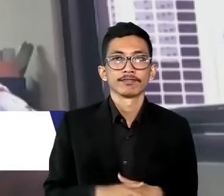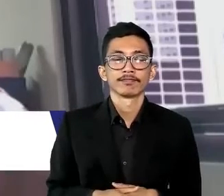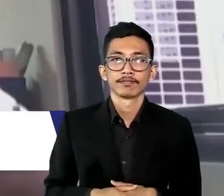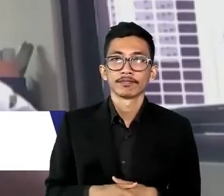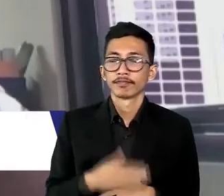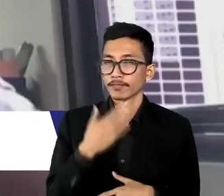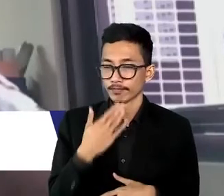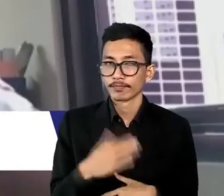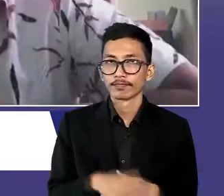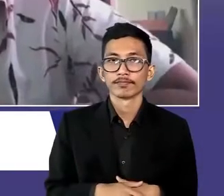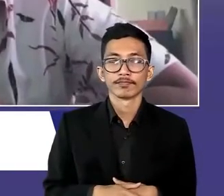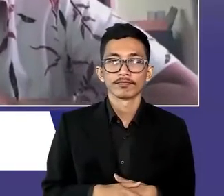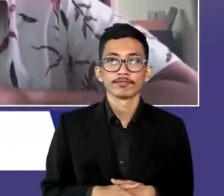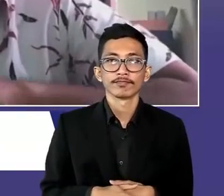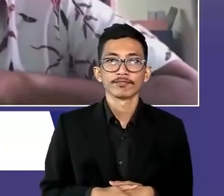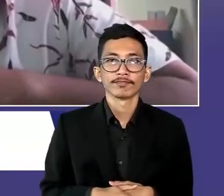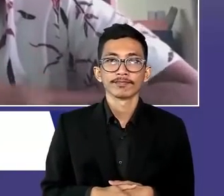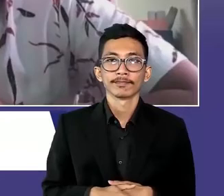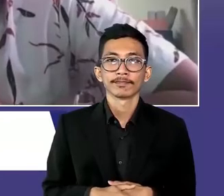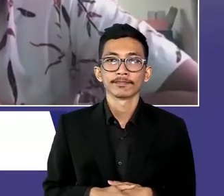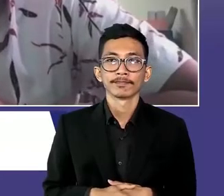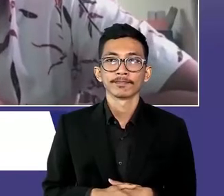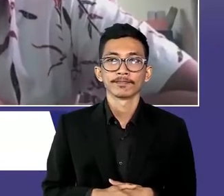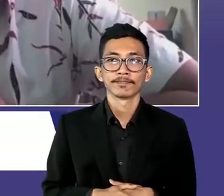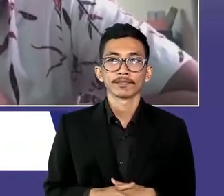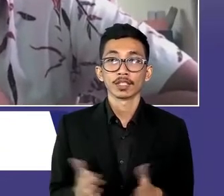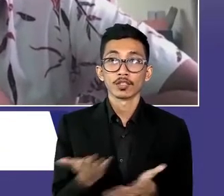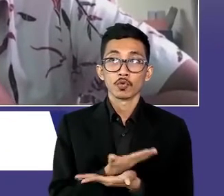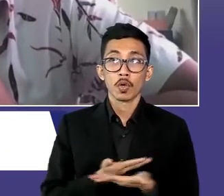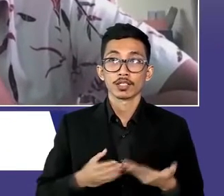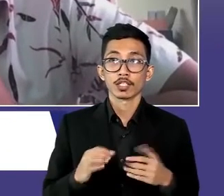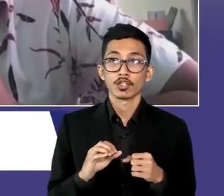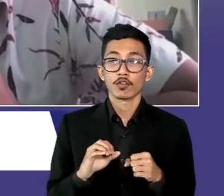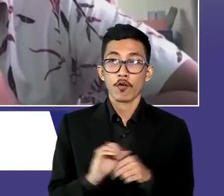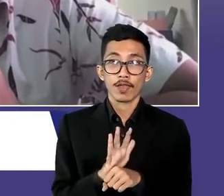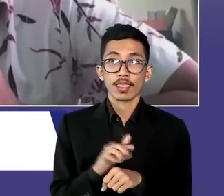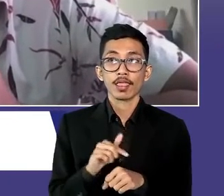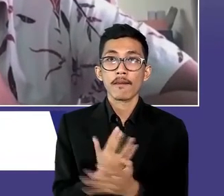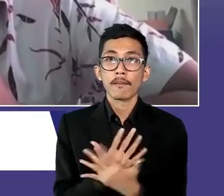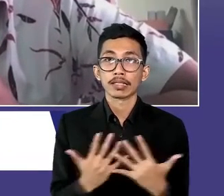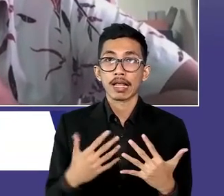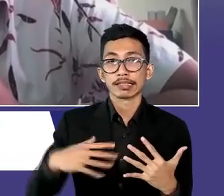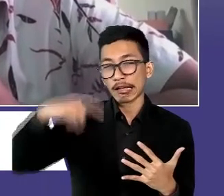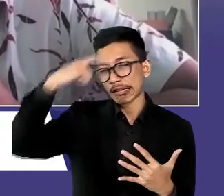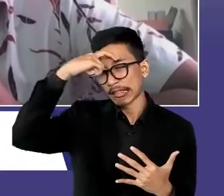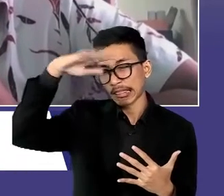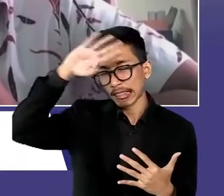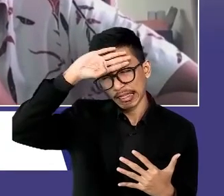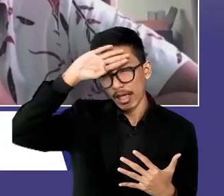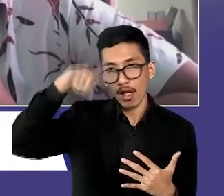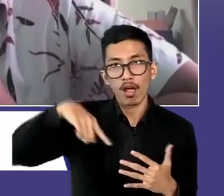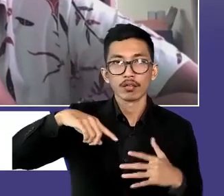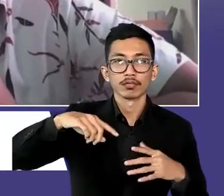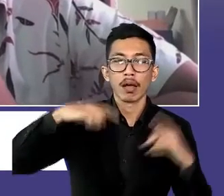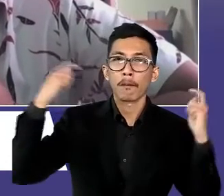seperti itu, Pak. Baik, Pak Arief, ini kan di tengah menangani warga yang sakit, pastinya upaya ataupun kampanye untuk